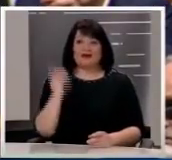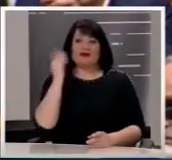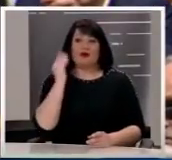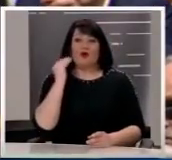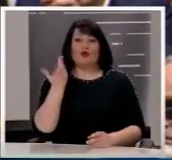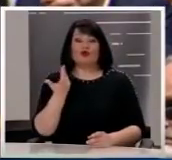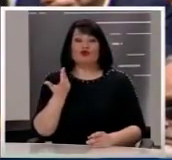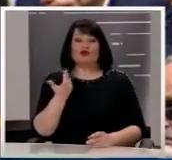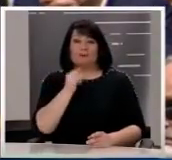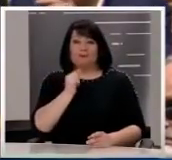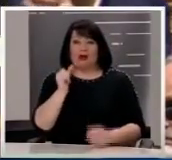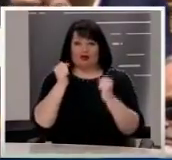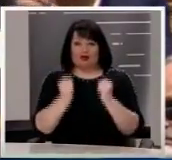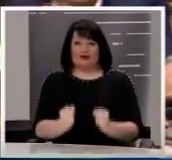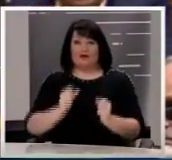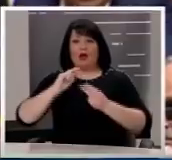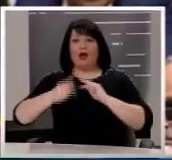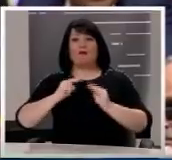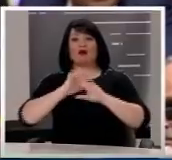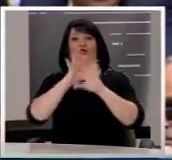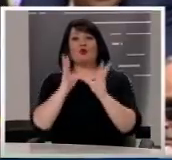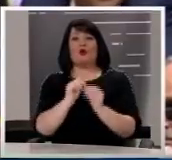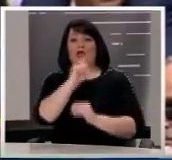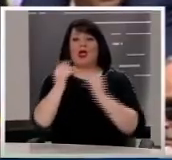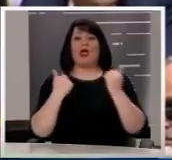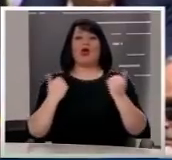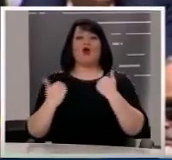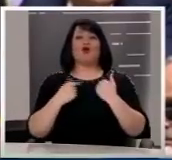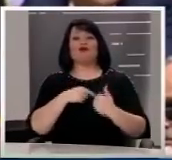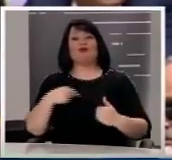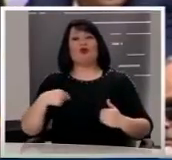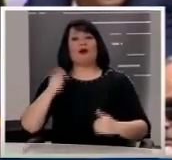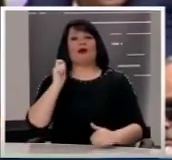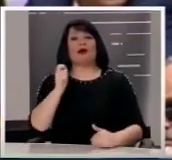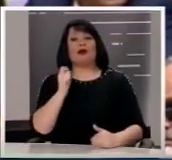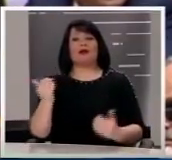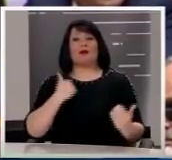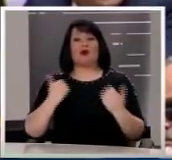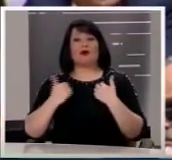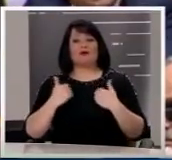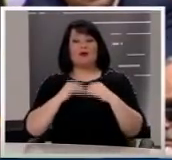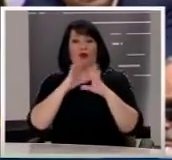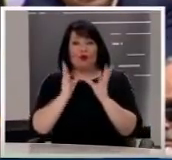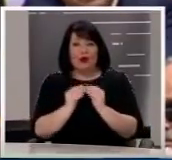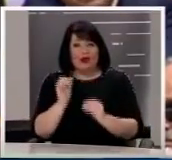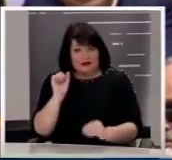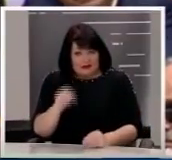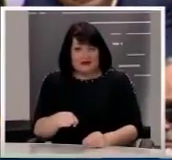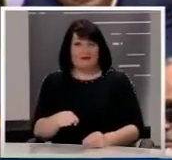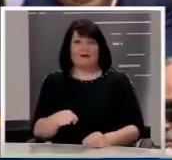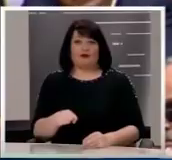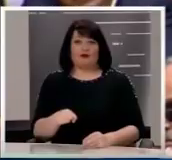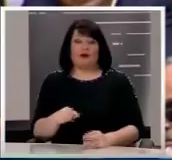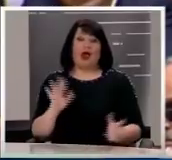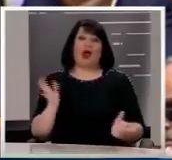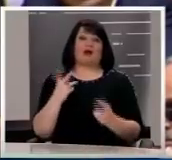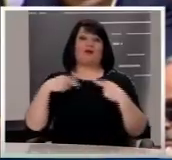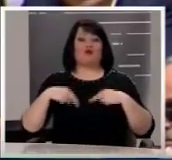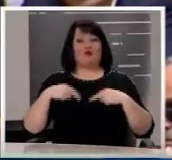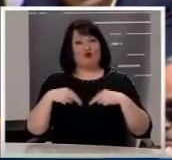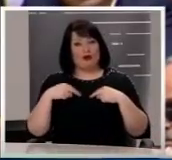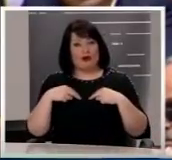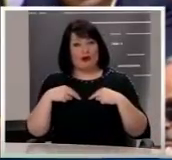ακούσει. Είμαι πάντοτε εδώ. Απαντώ σε όλες τις ερωτήσεις αρχηγών που με έχουν γίνει. Και βεβαίως θα συμφωνήσω μαζί σας, αν υπάρχουν υπουργοί